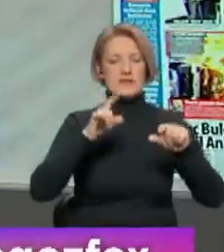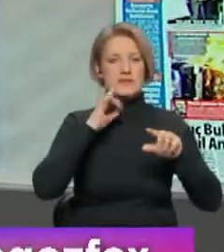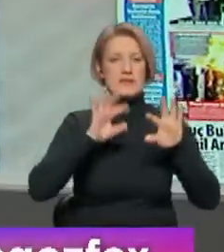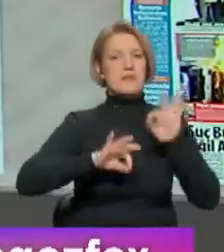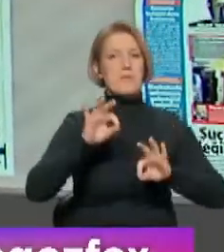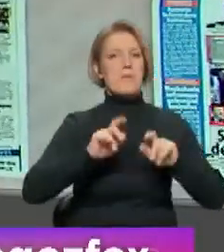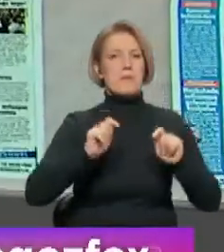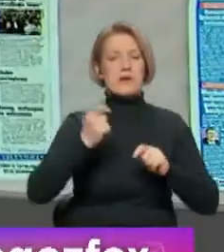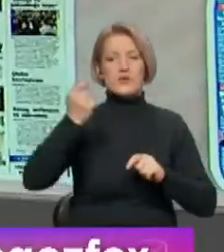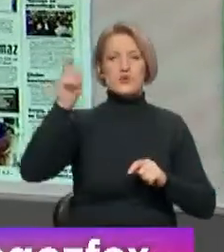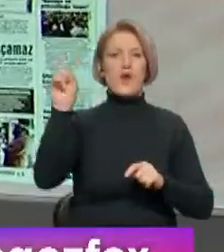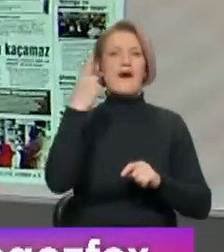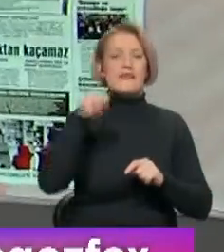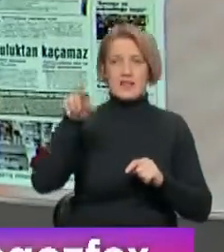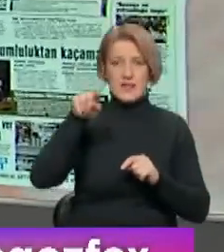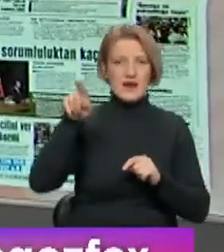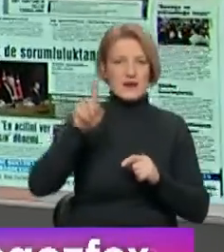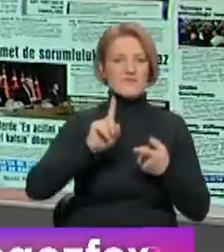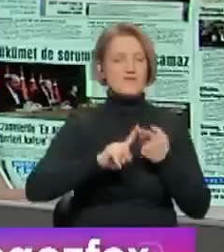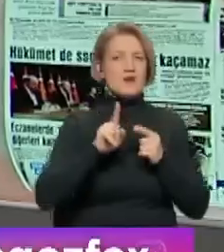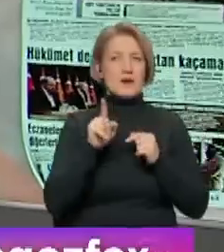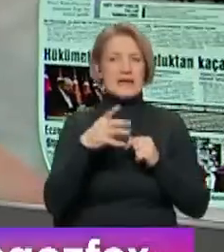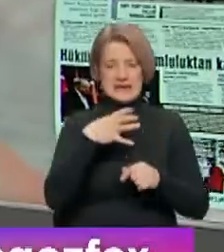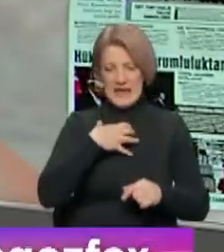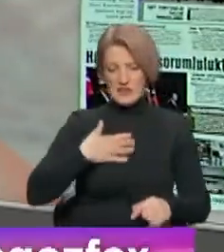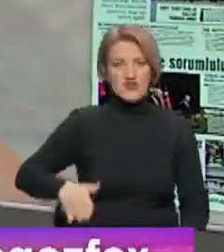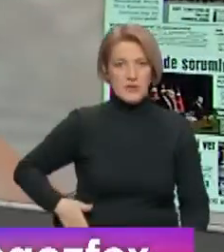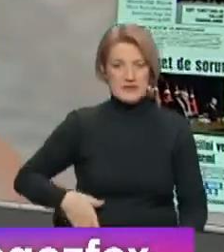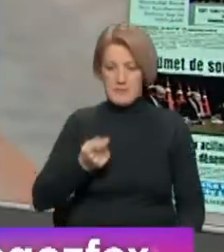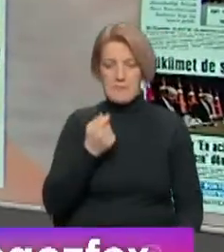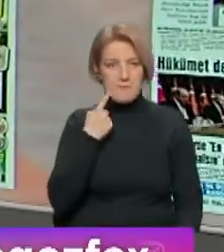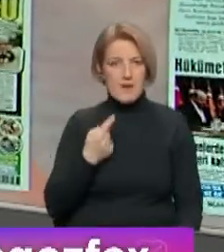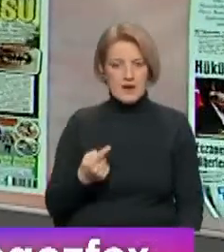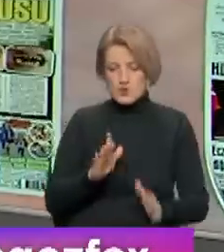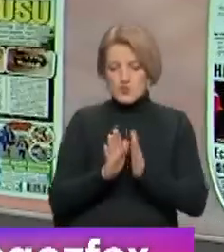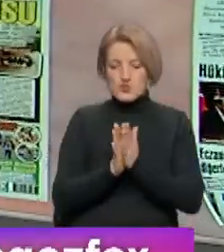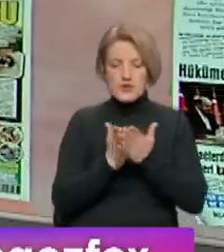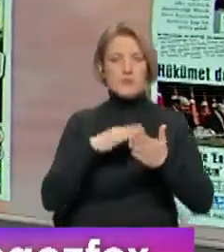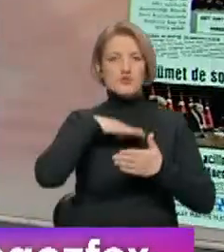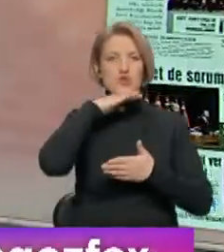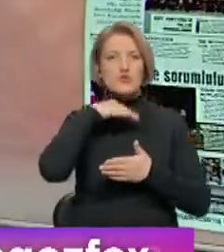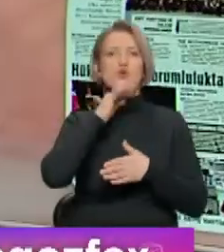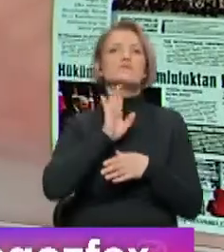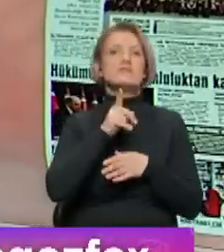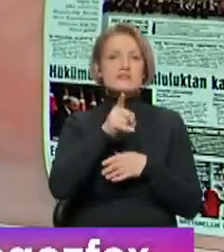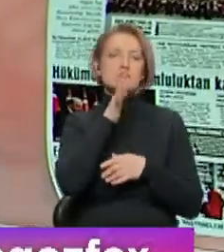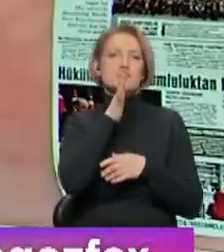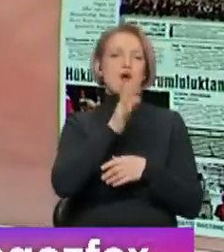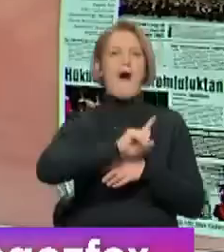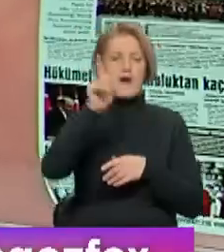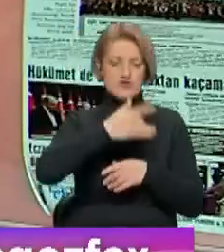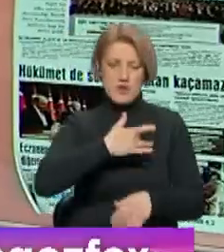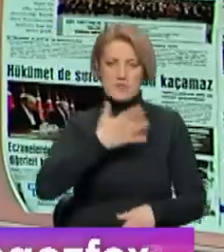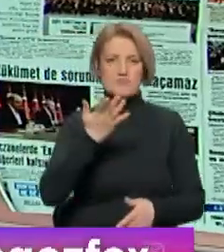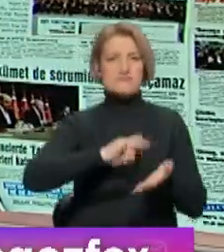yönetenler ve onların sözleri üzerinden değil kendi cebinize baktığınızda cüzdanınız dolu mu değil mi siz biliyorsunuz Hayır canım